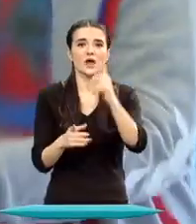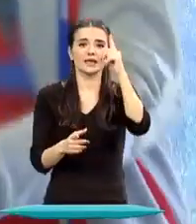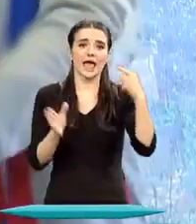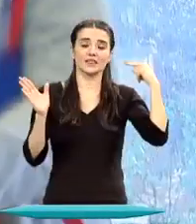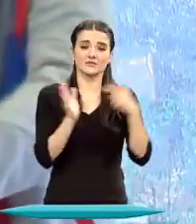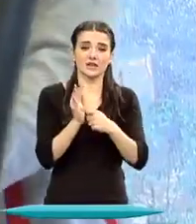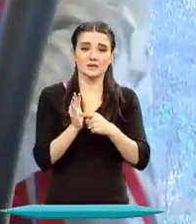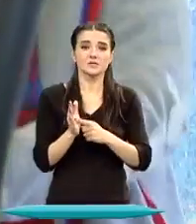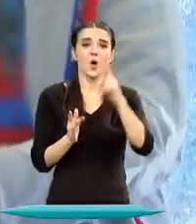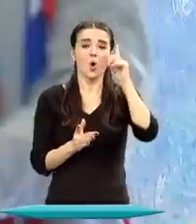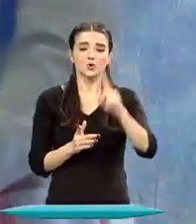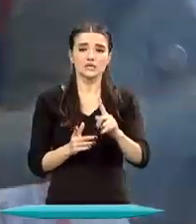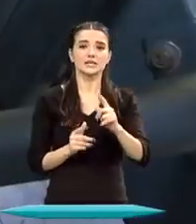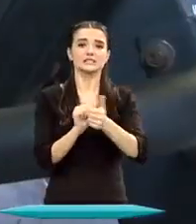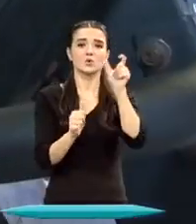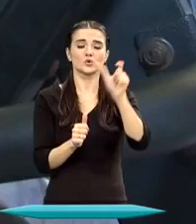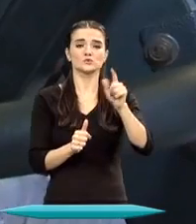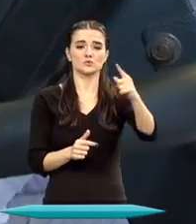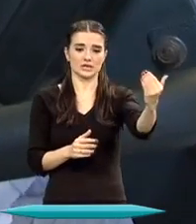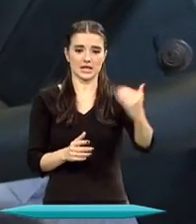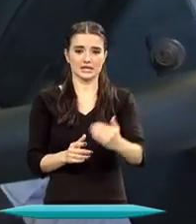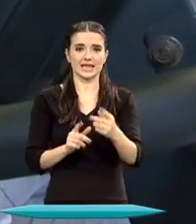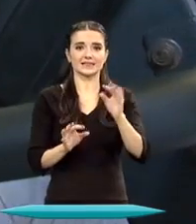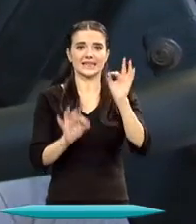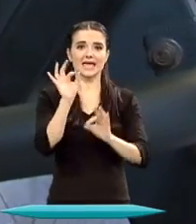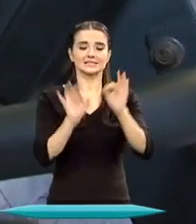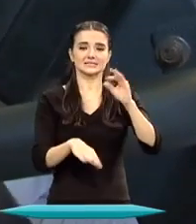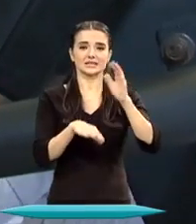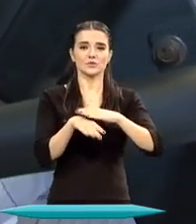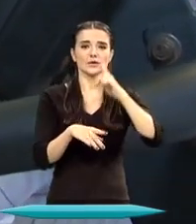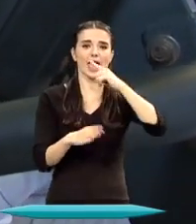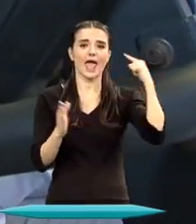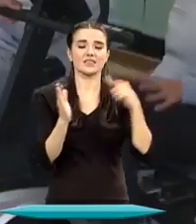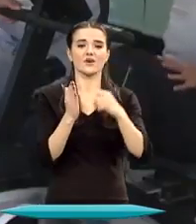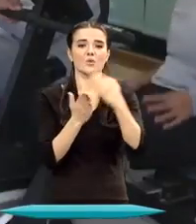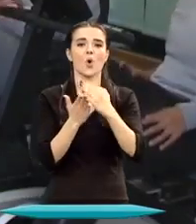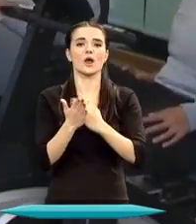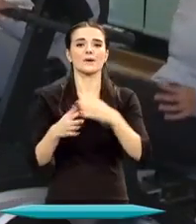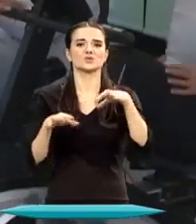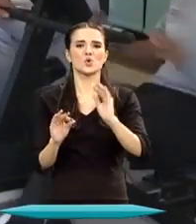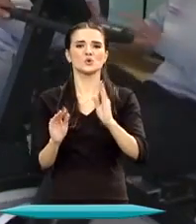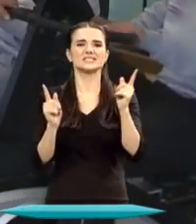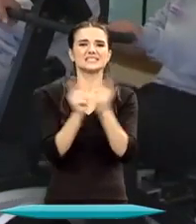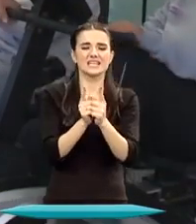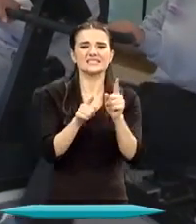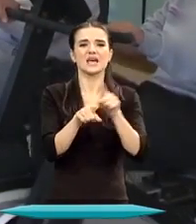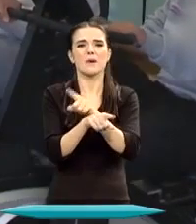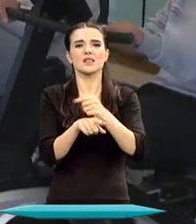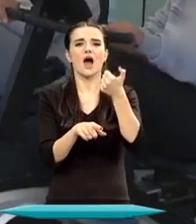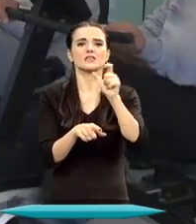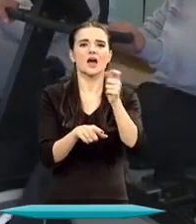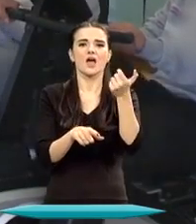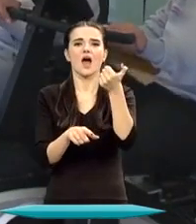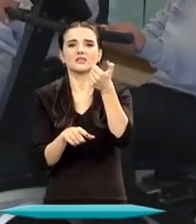İlk hedeflerimizde öncelikle sporcumuzu buraya bir teste alıyoruz. Bu test sonucunda bir hedef program belirlemesi yapıyoruz. Hedef